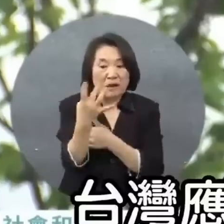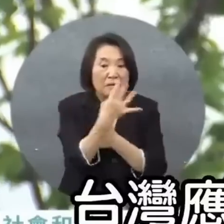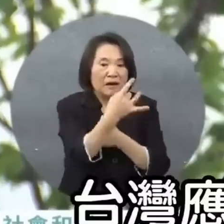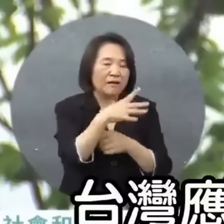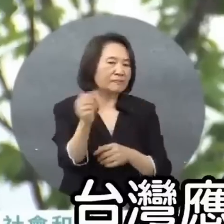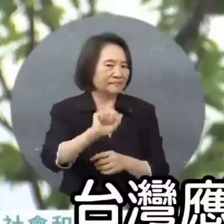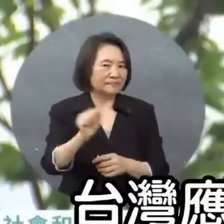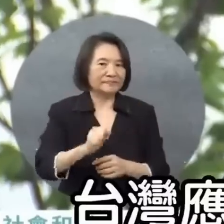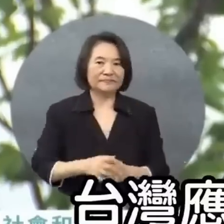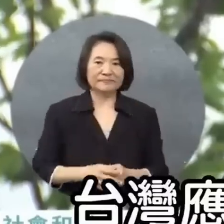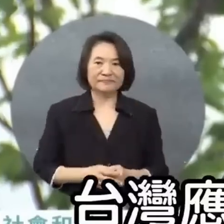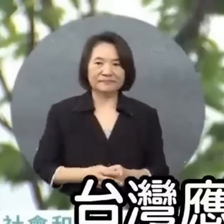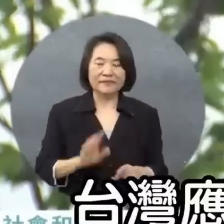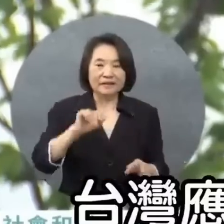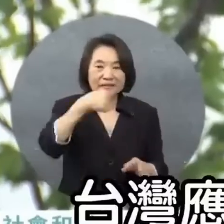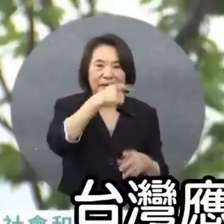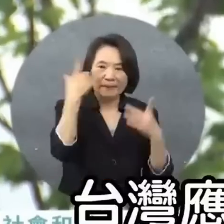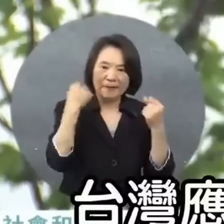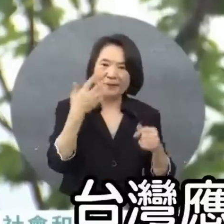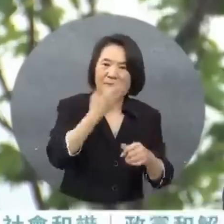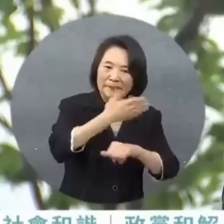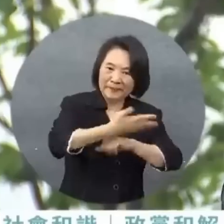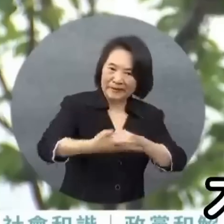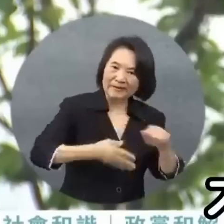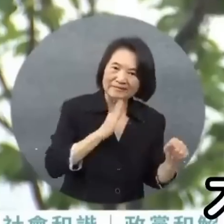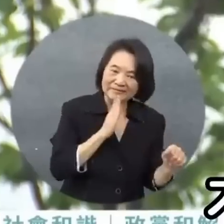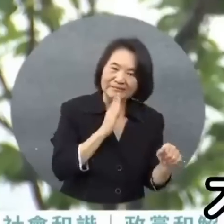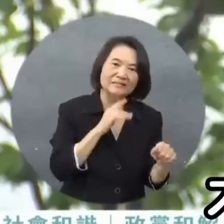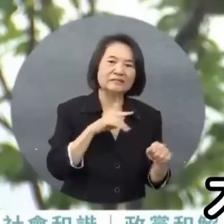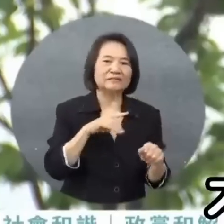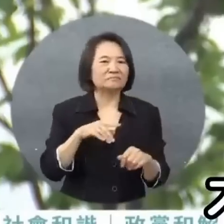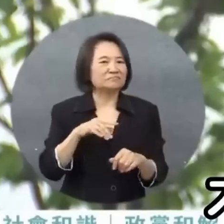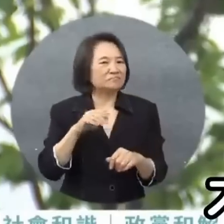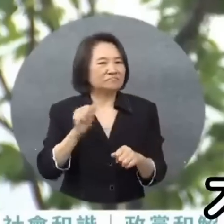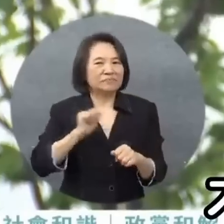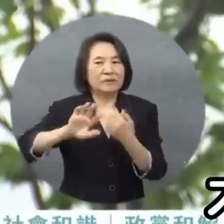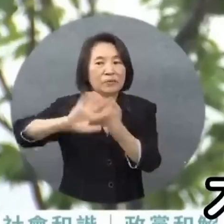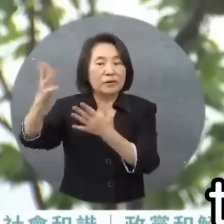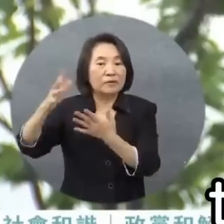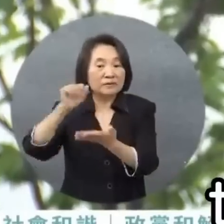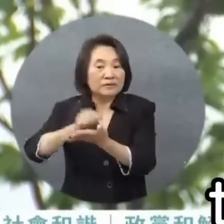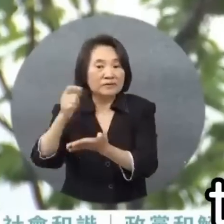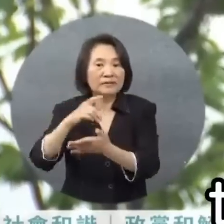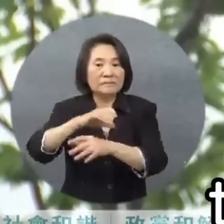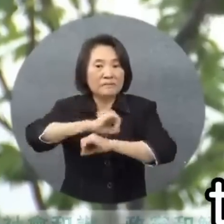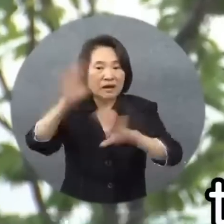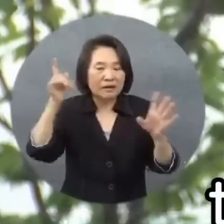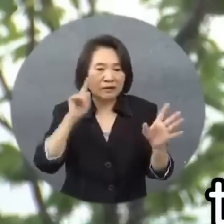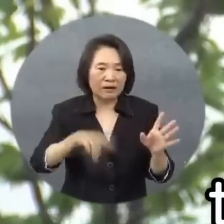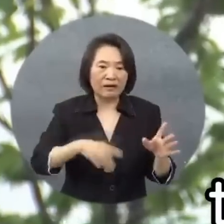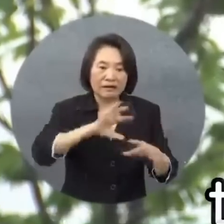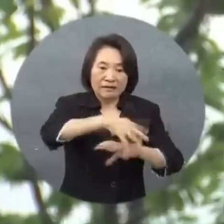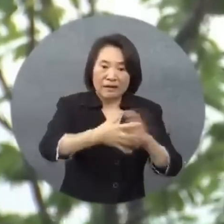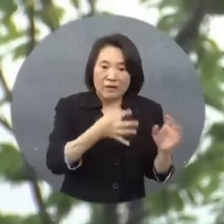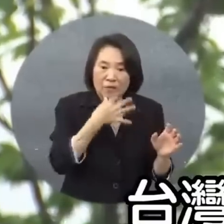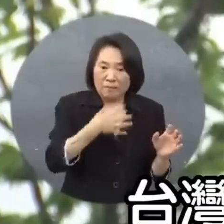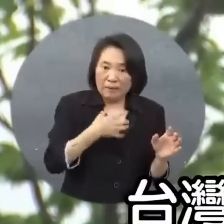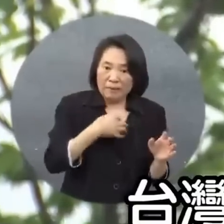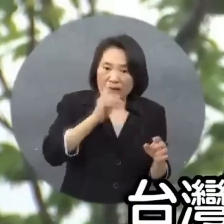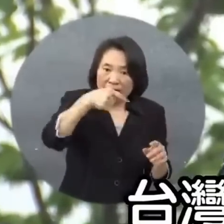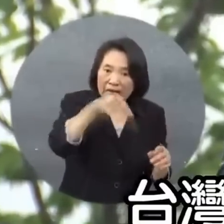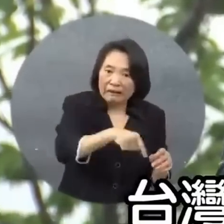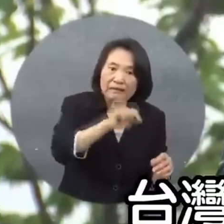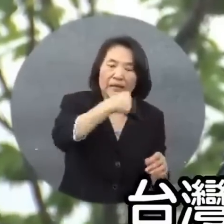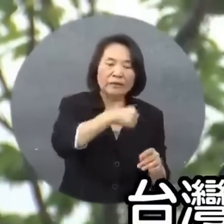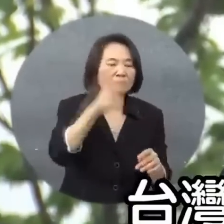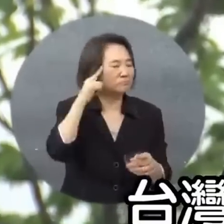湾应当是美丽之岛福尔摩沙，不应该是外媒所说世界最危险的地方。台